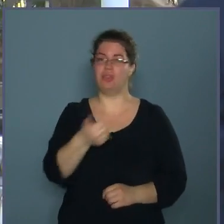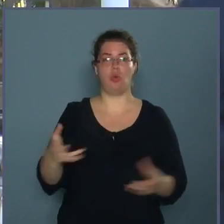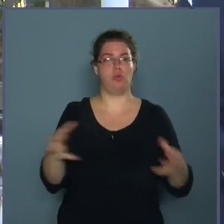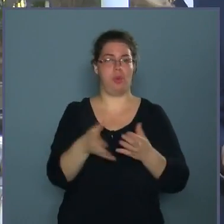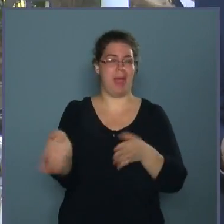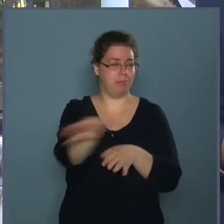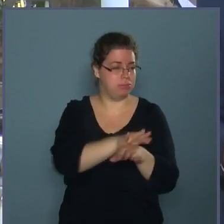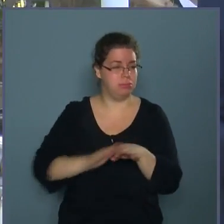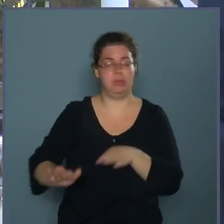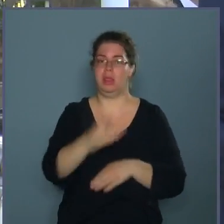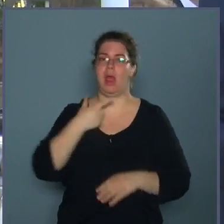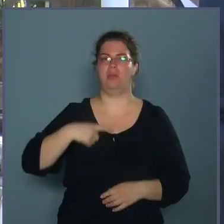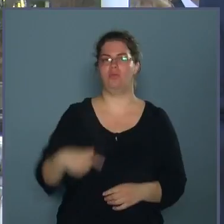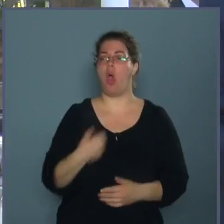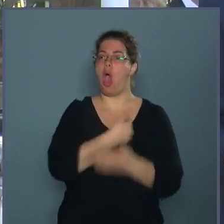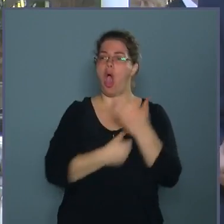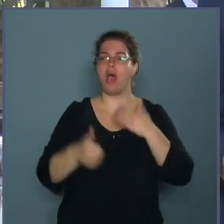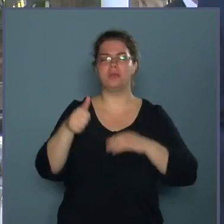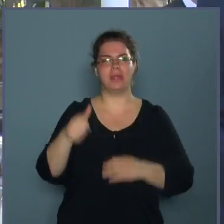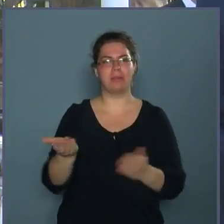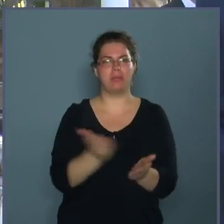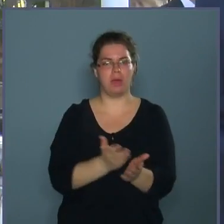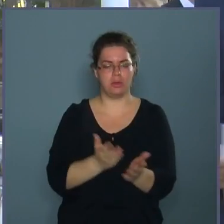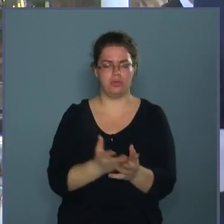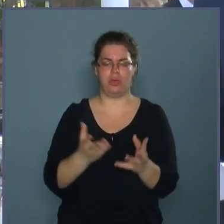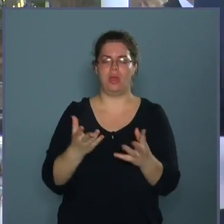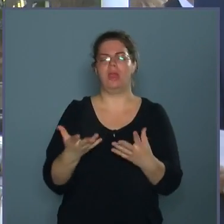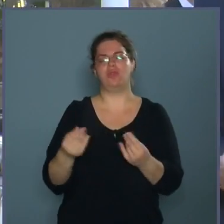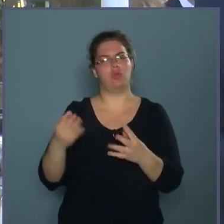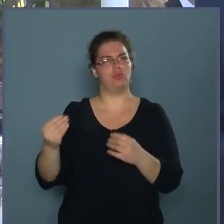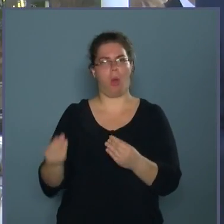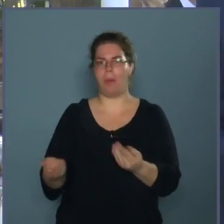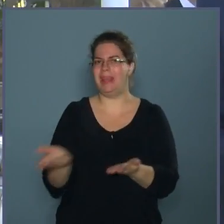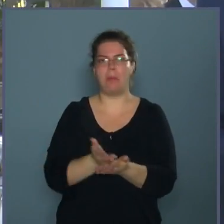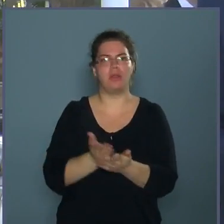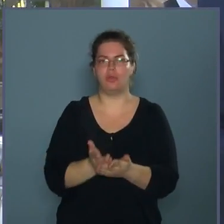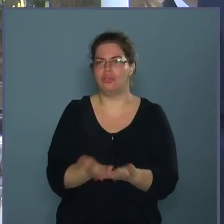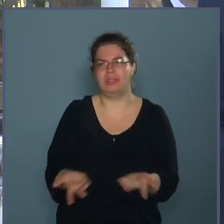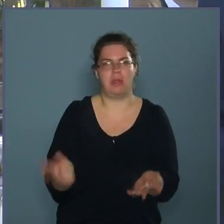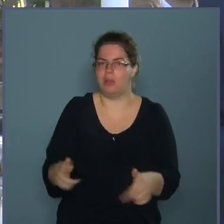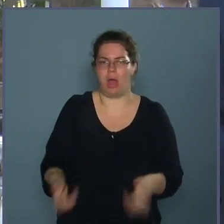tömegmészárlás, 61 beazonosított és számtalan be nem azonosított halottal.